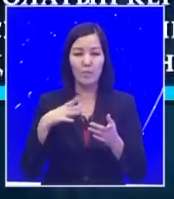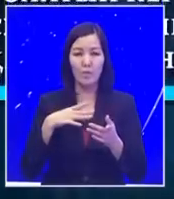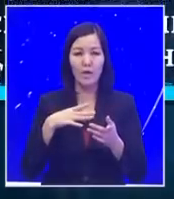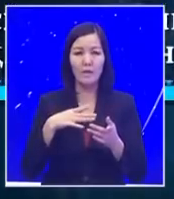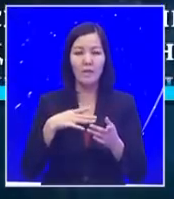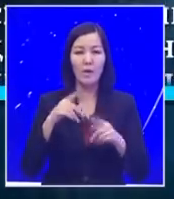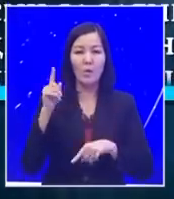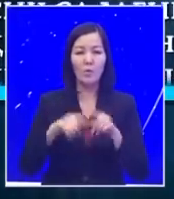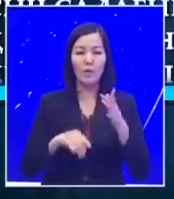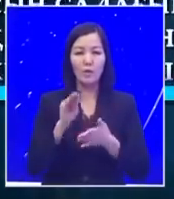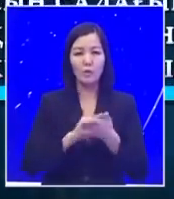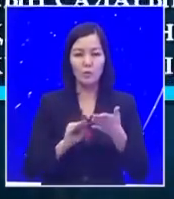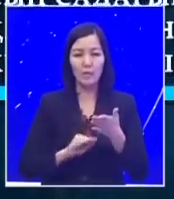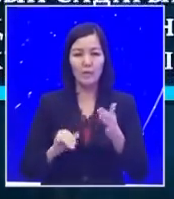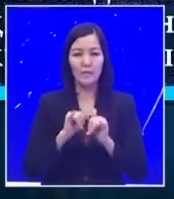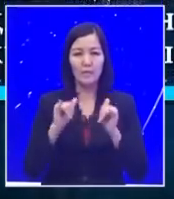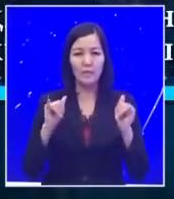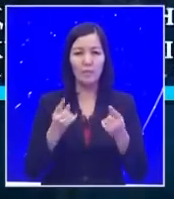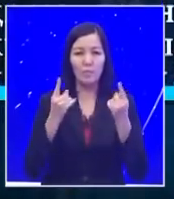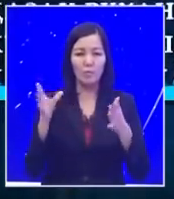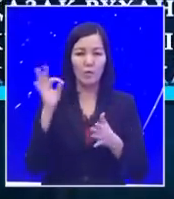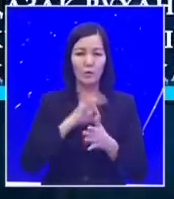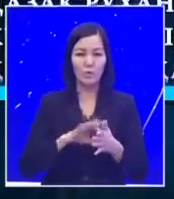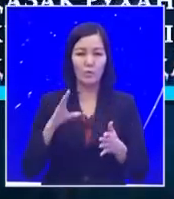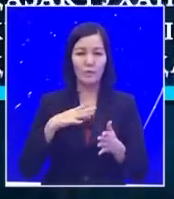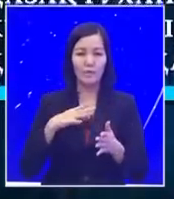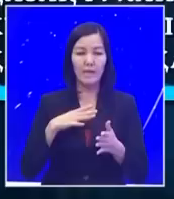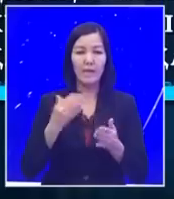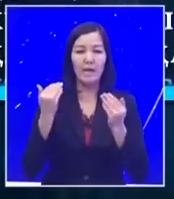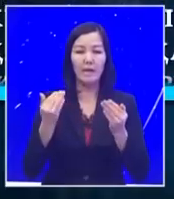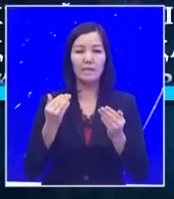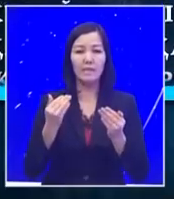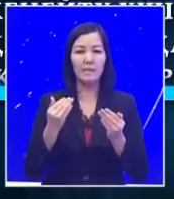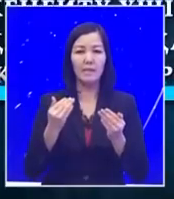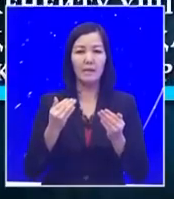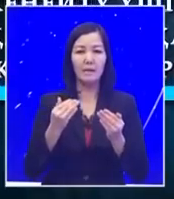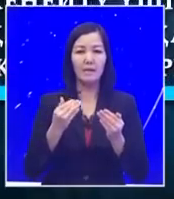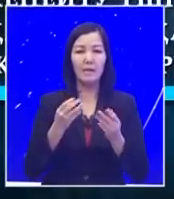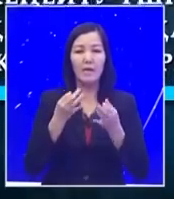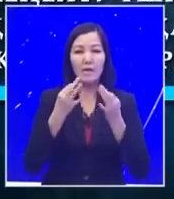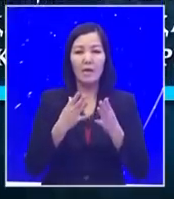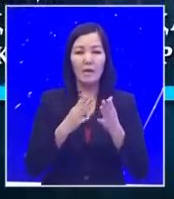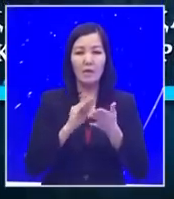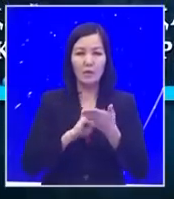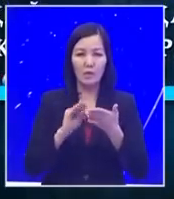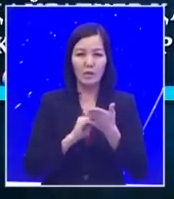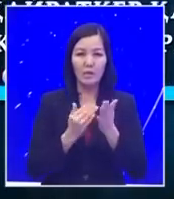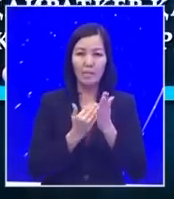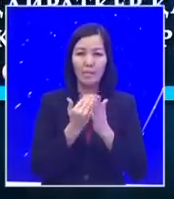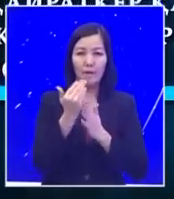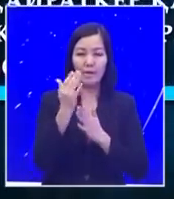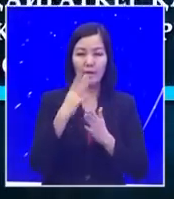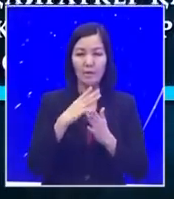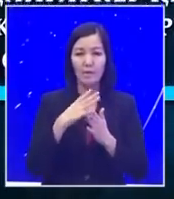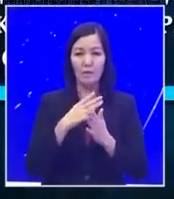отандық журналистиканың дамуына да өлшеусіз үлес қосты. Қатардағы тілшіден бас редакторлыққа дейінгі жолдың бәрінен өтті.